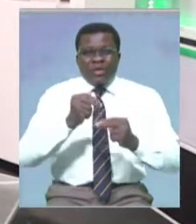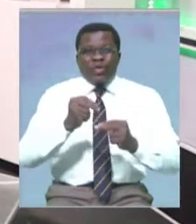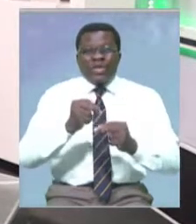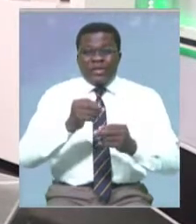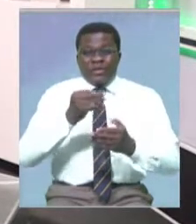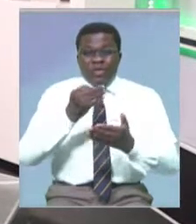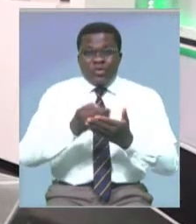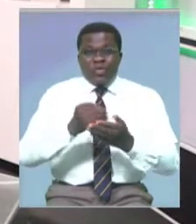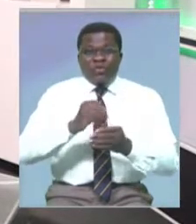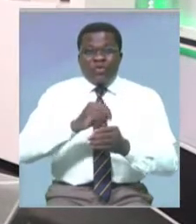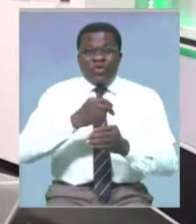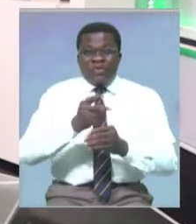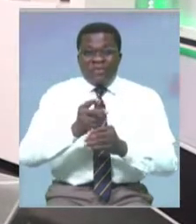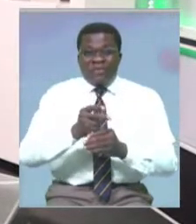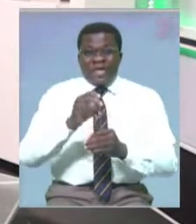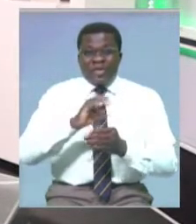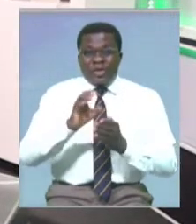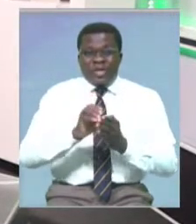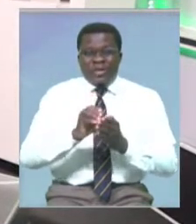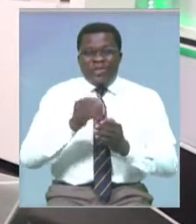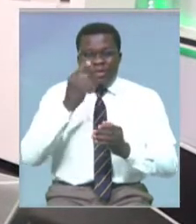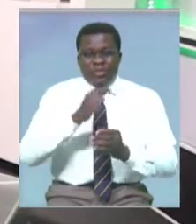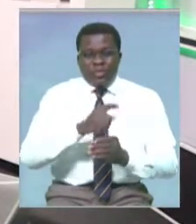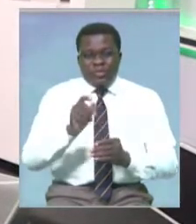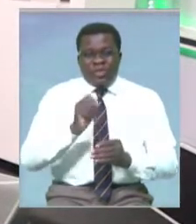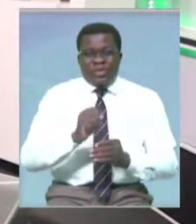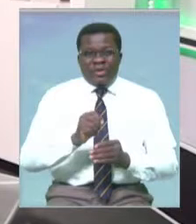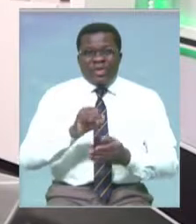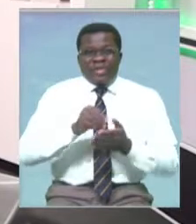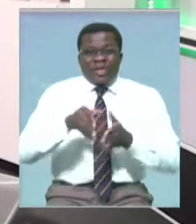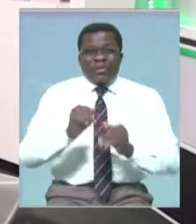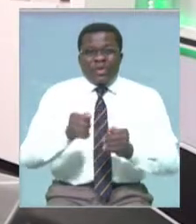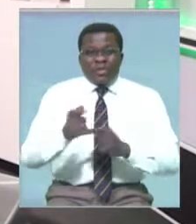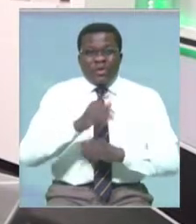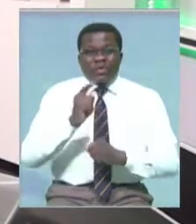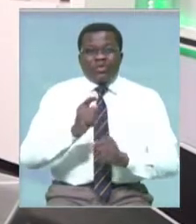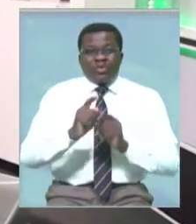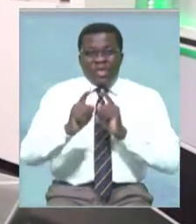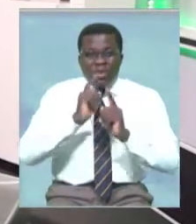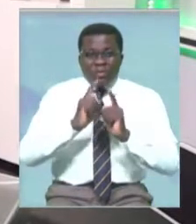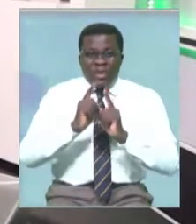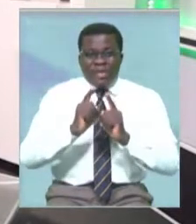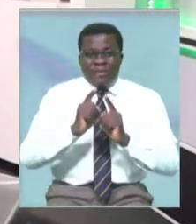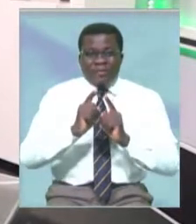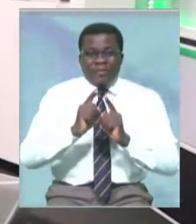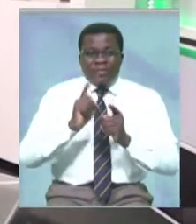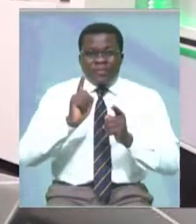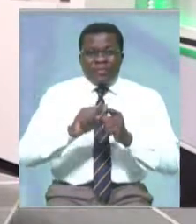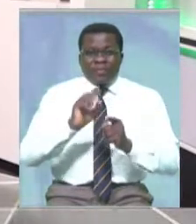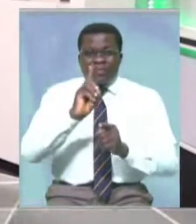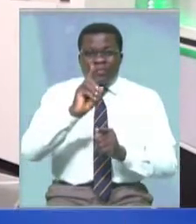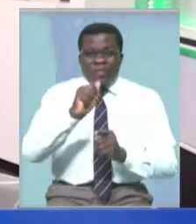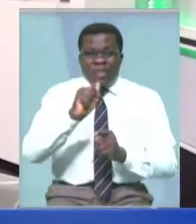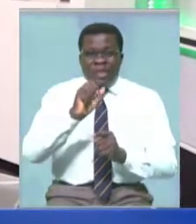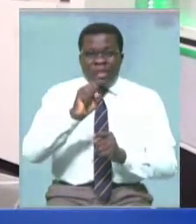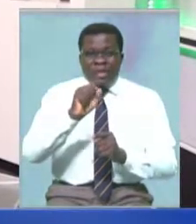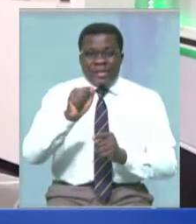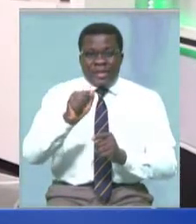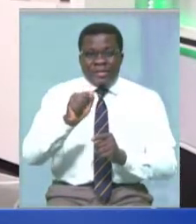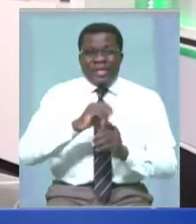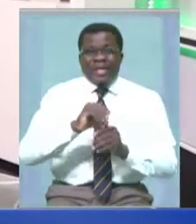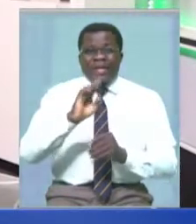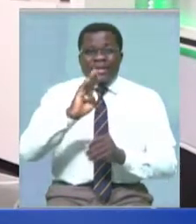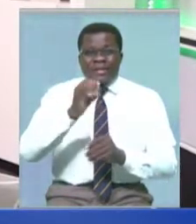vert pour le climat à travers l'entité accréditée PNUE. Ça nous permet aujourd'hui d'intervenir à Dassa, à Tchaourou, à